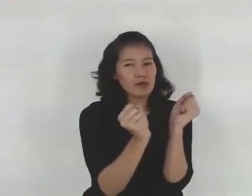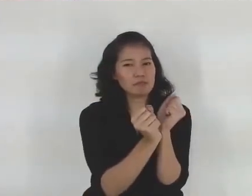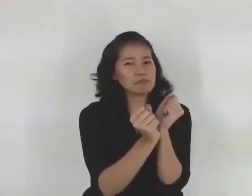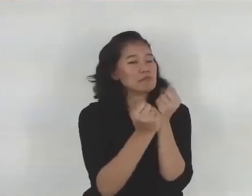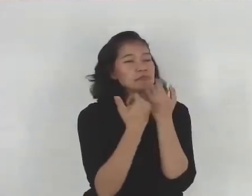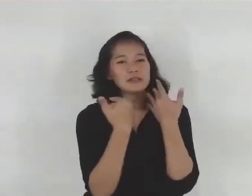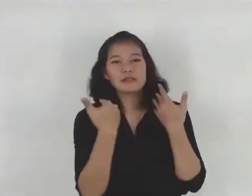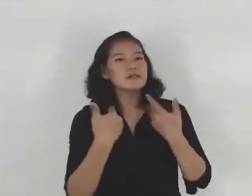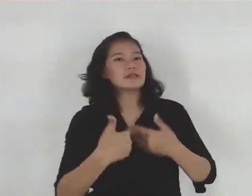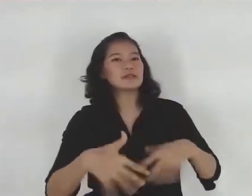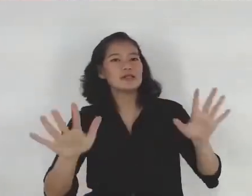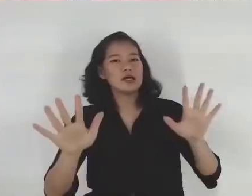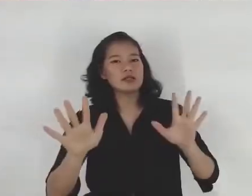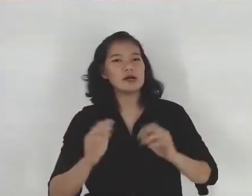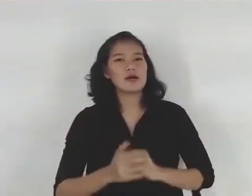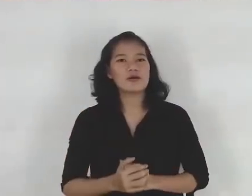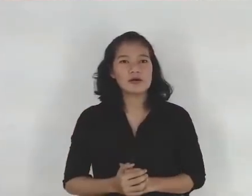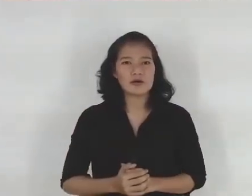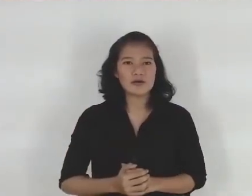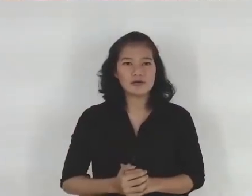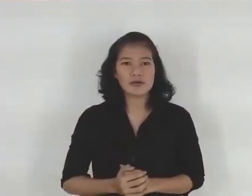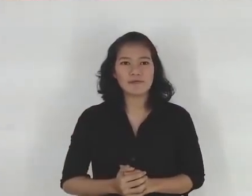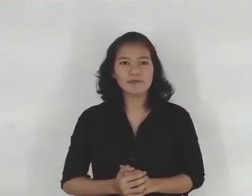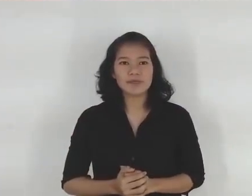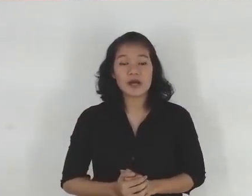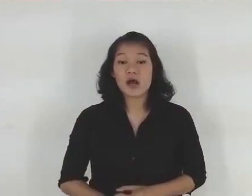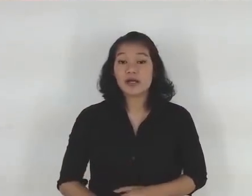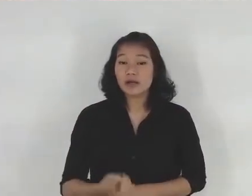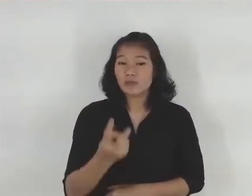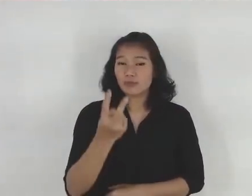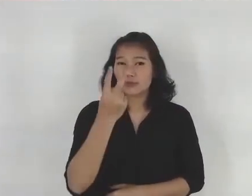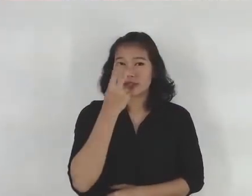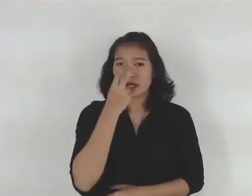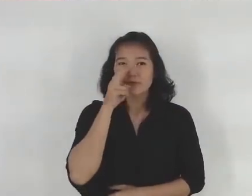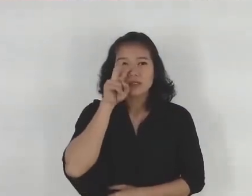basah kuyub menungguku